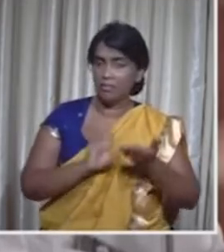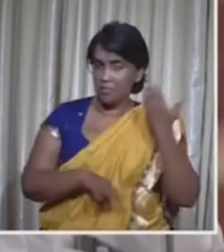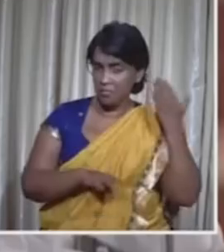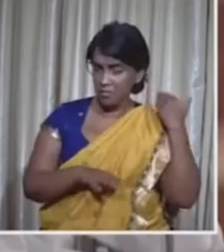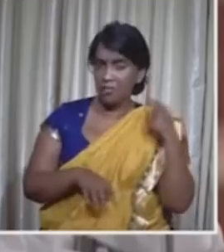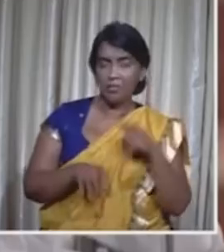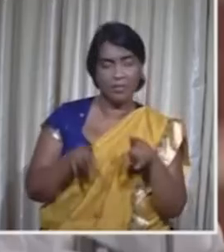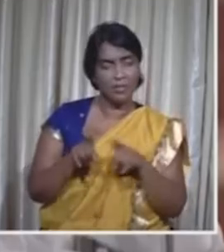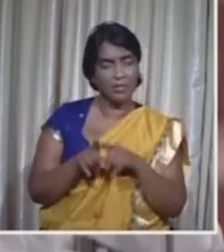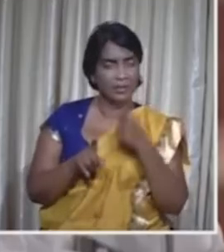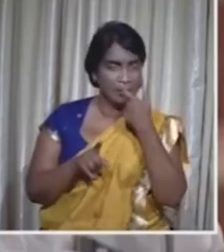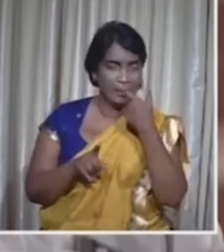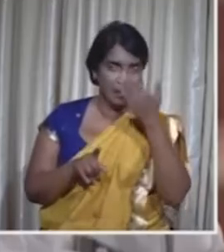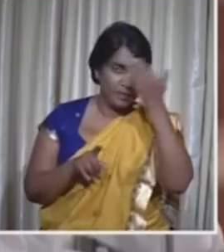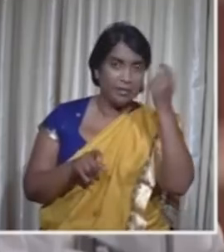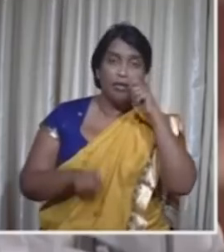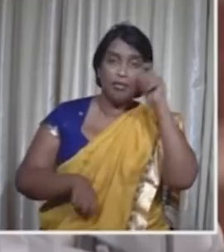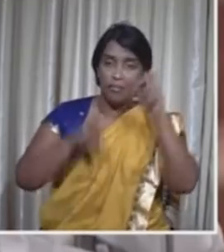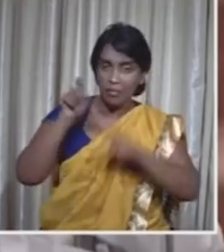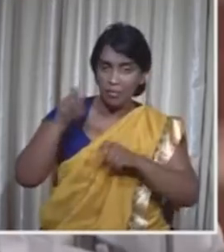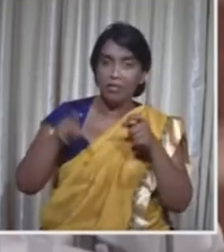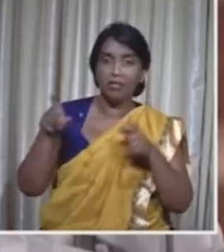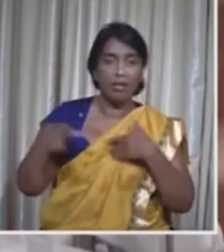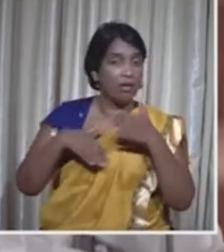இராணுவம் வந்தபொழுது அமைதி காக்கும் படையாக வந்தபொழுது